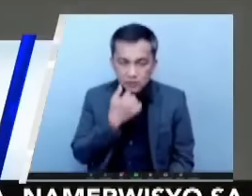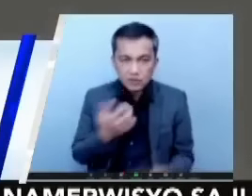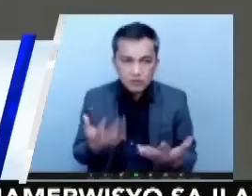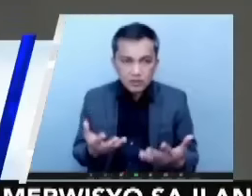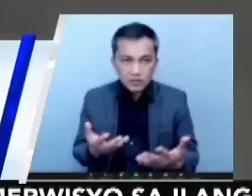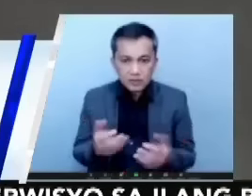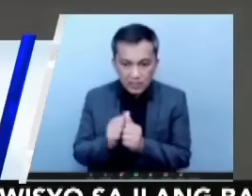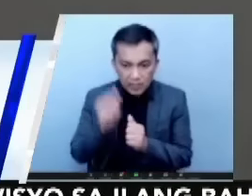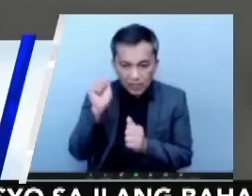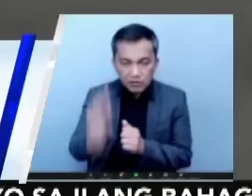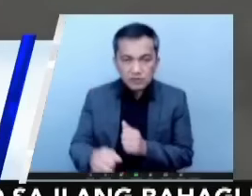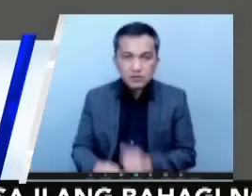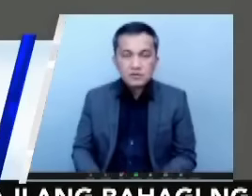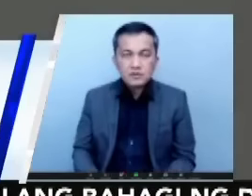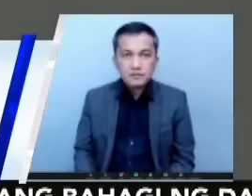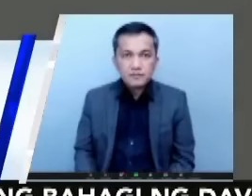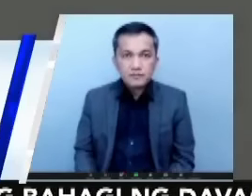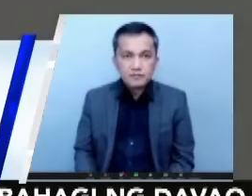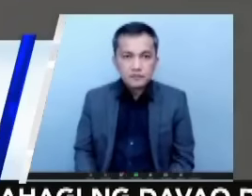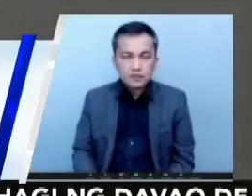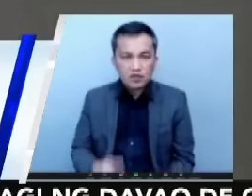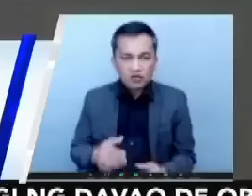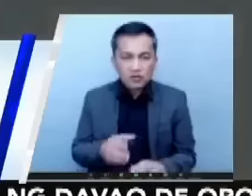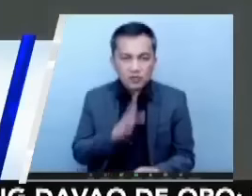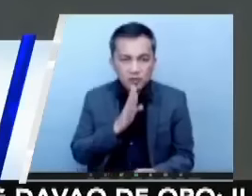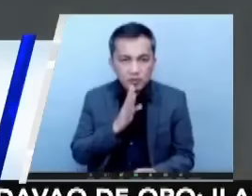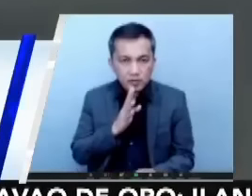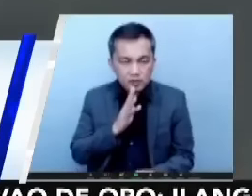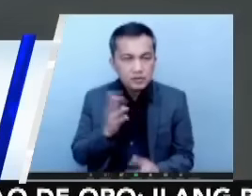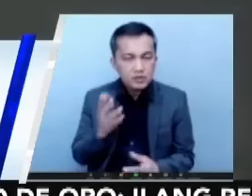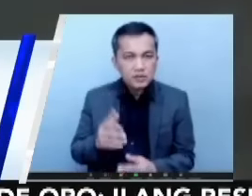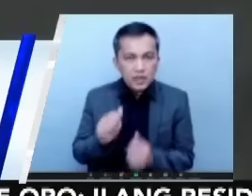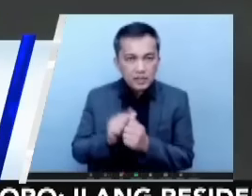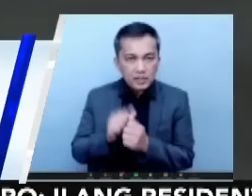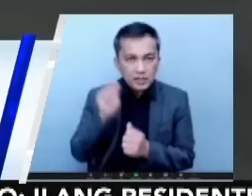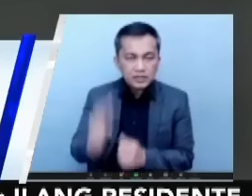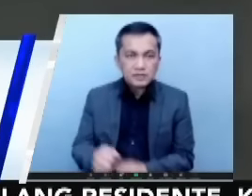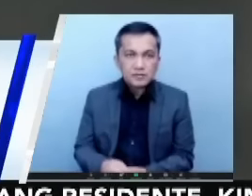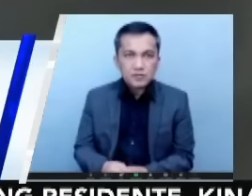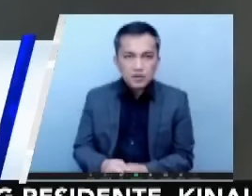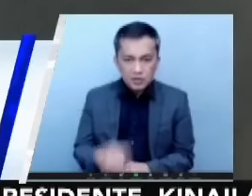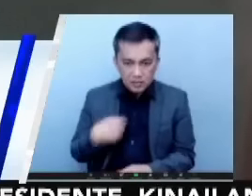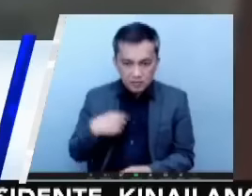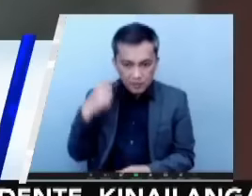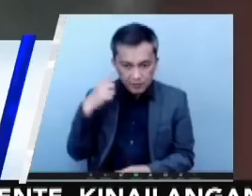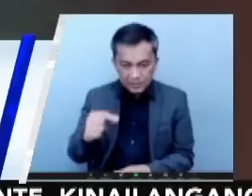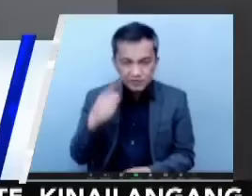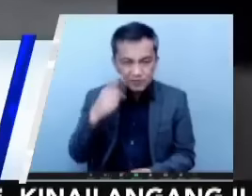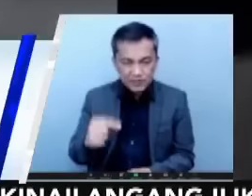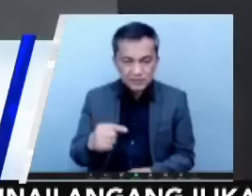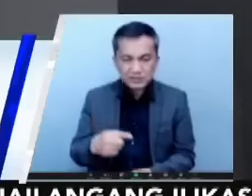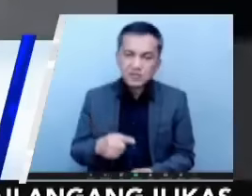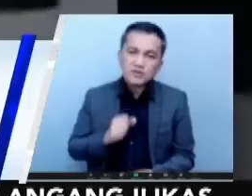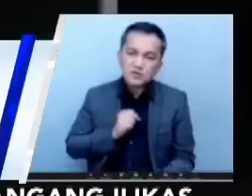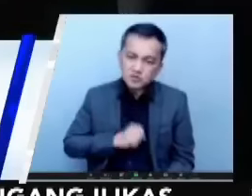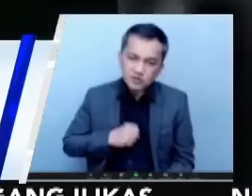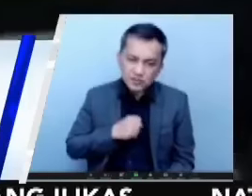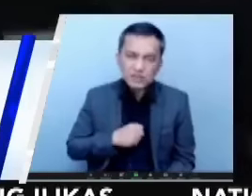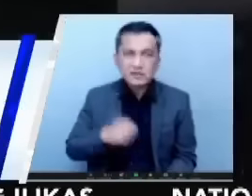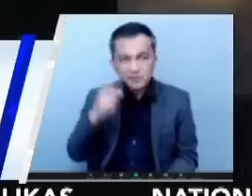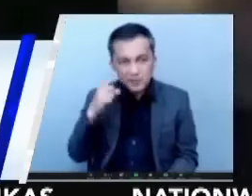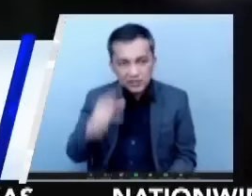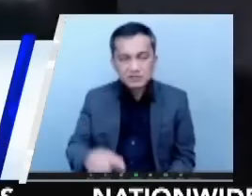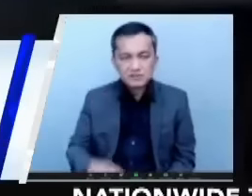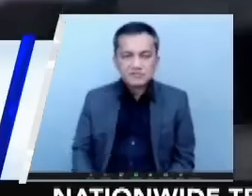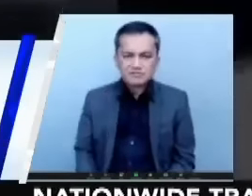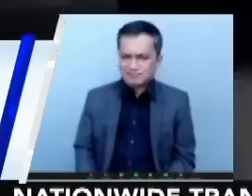ka muna. Ang layo-layo. Mabilis yung takbo ko, mabilis. Pasensya ka na kung mabilis. Lahat yan ay nangyari